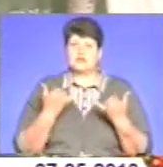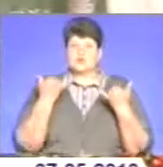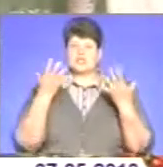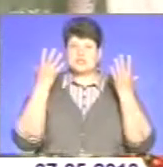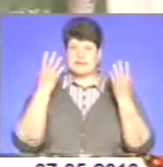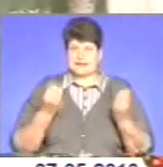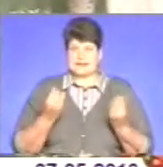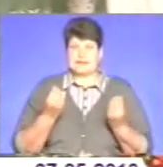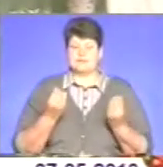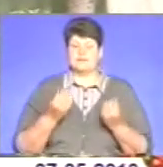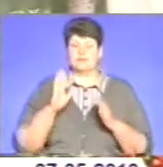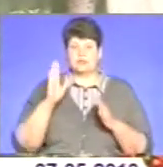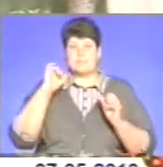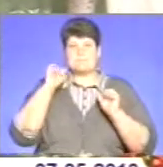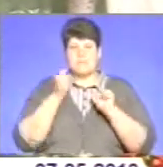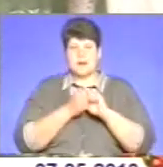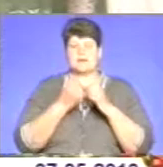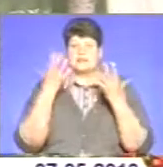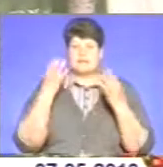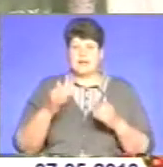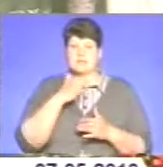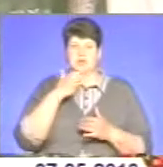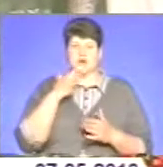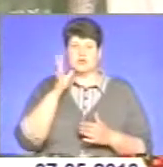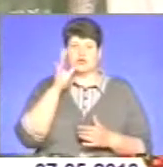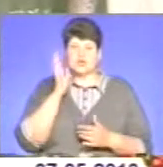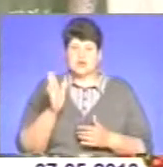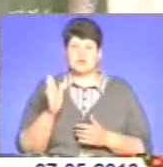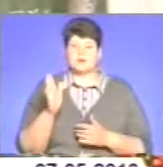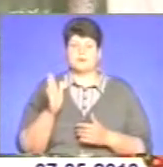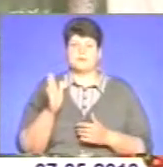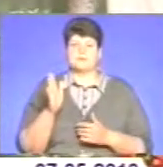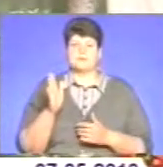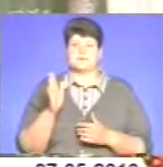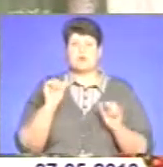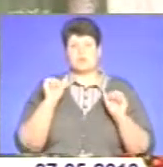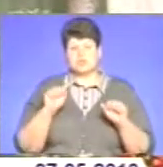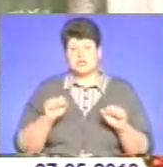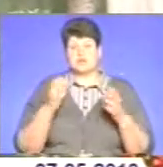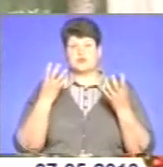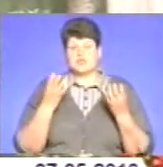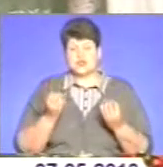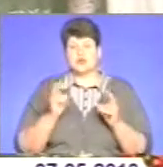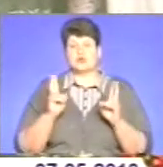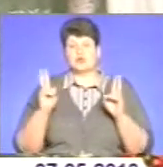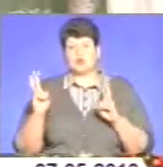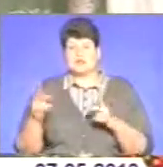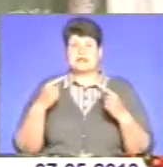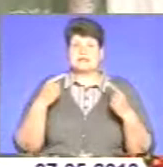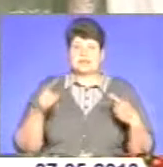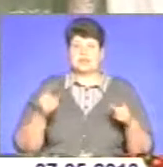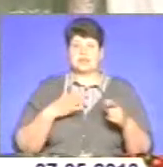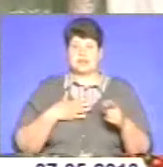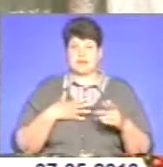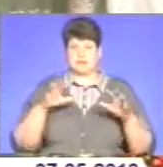я думаю, і для дітей буде пам'ятним на багато часу, і можливо, що дехто з інших наших